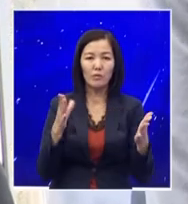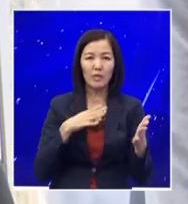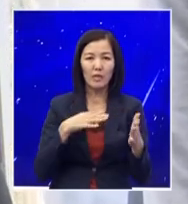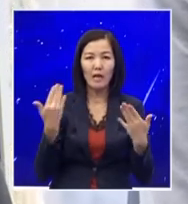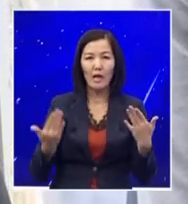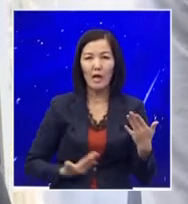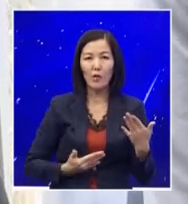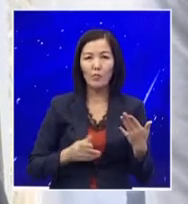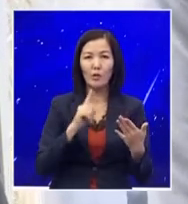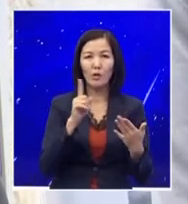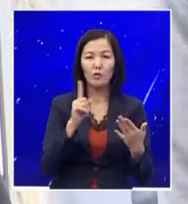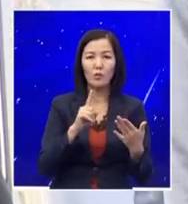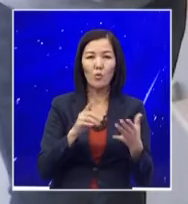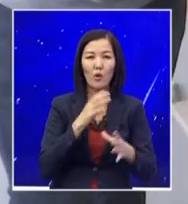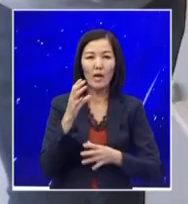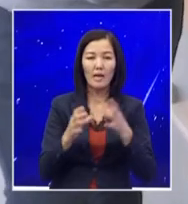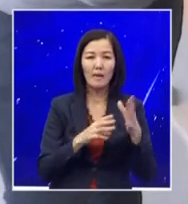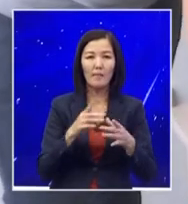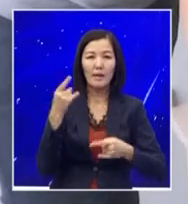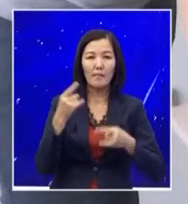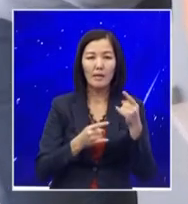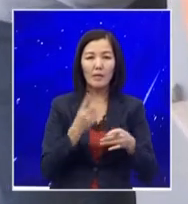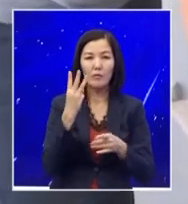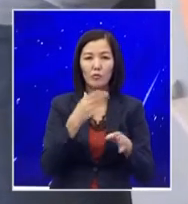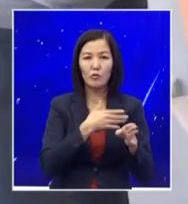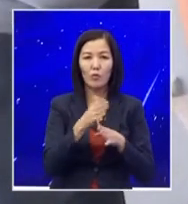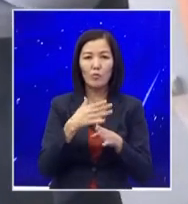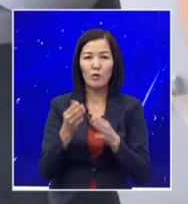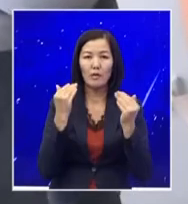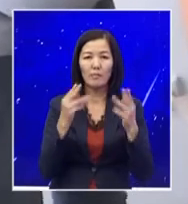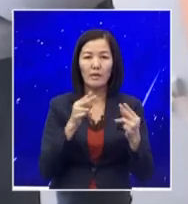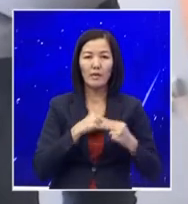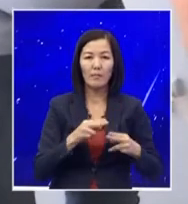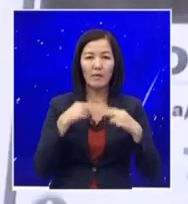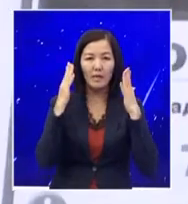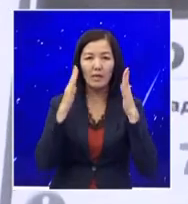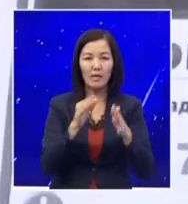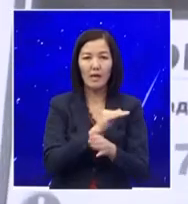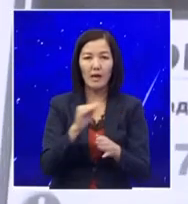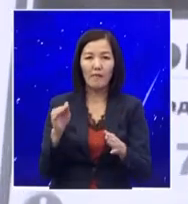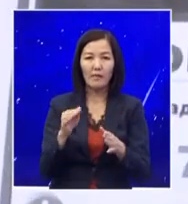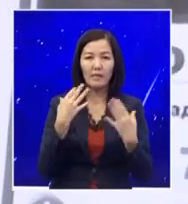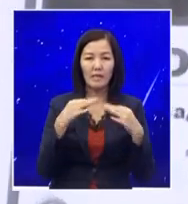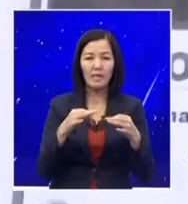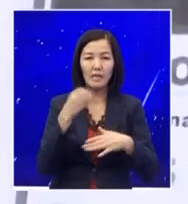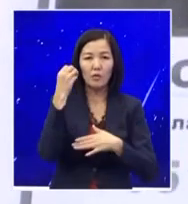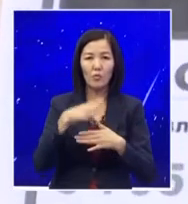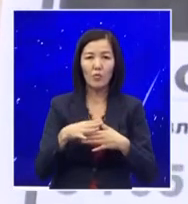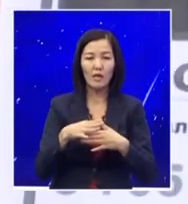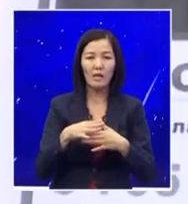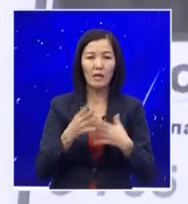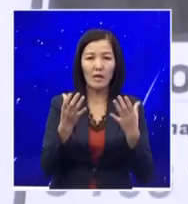әлеуметтік, зооәлем және медиа болып үшке бөлінген. Биыл еңбектер еленіп, ресми түрде еріктілер орталығы санатын